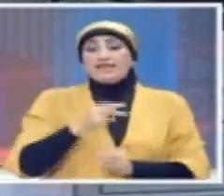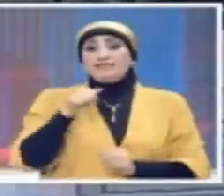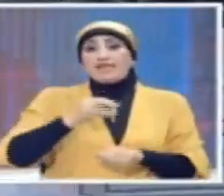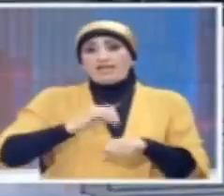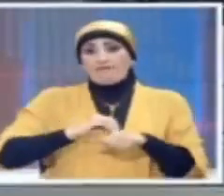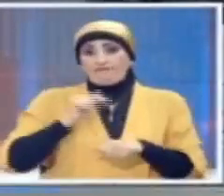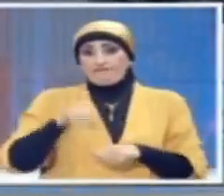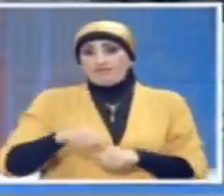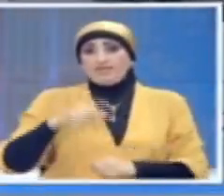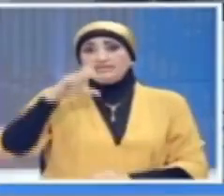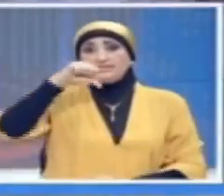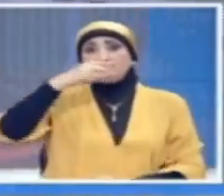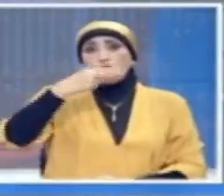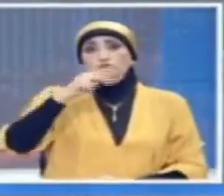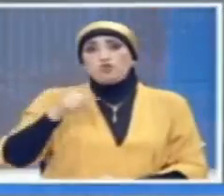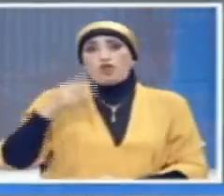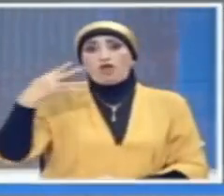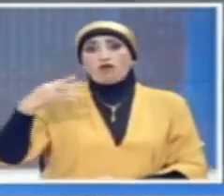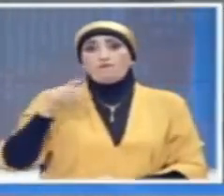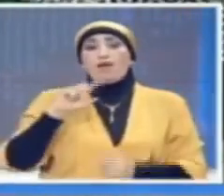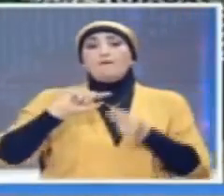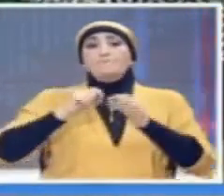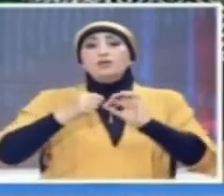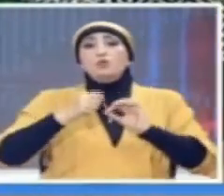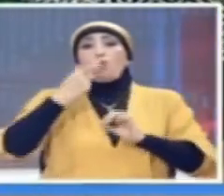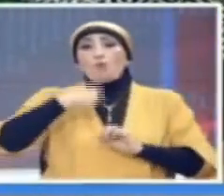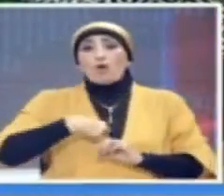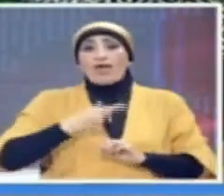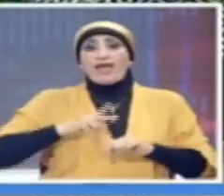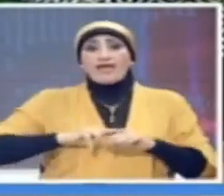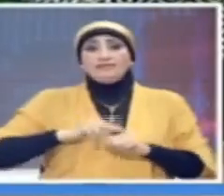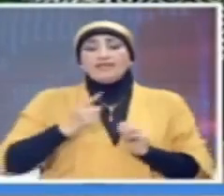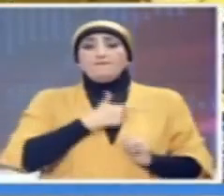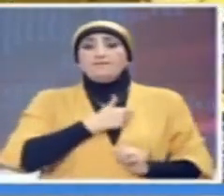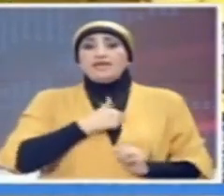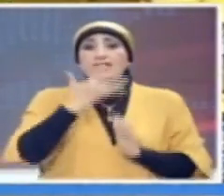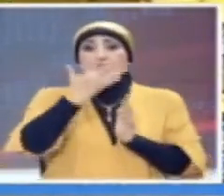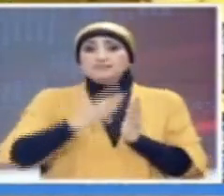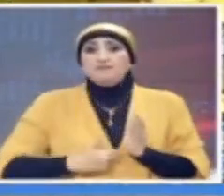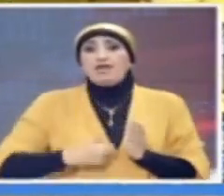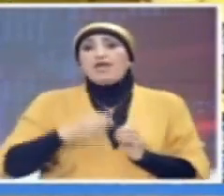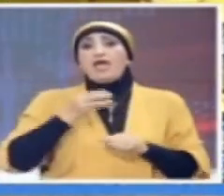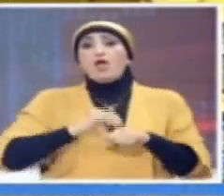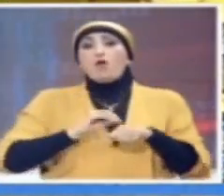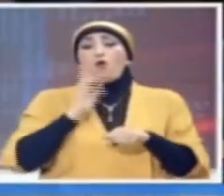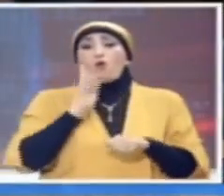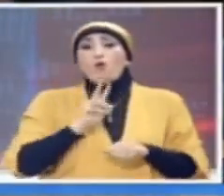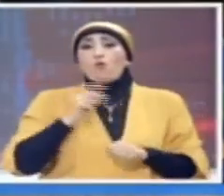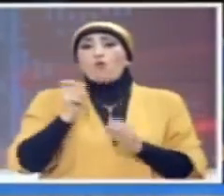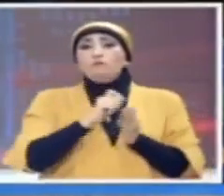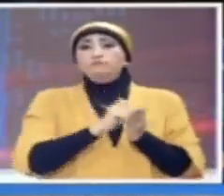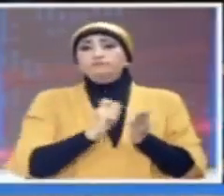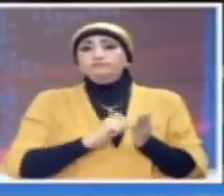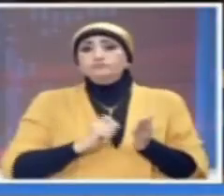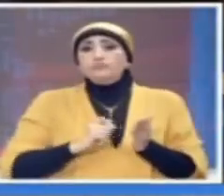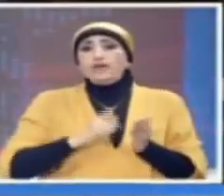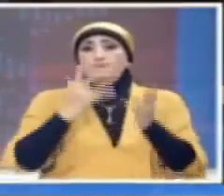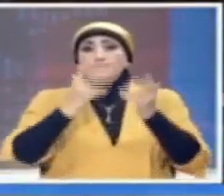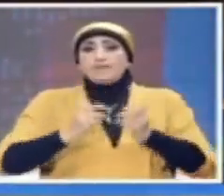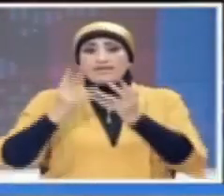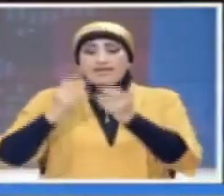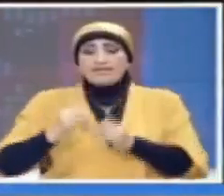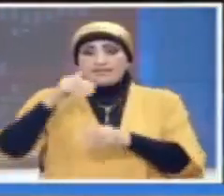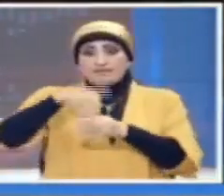الثانية لنحو 29 مليون مواطن و400 ألف مواطن من المقيدين بقاعدة